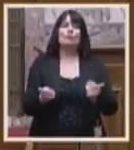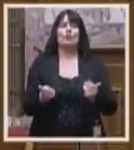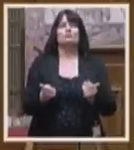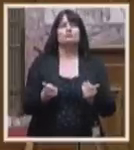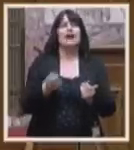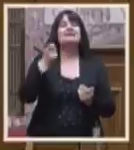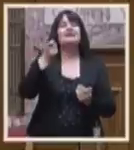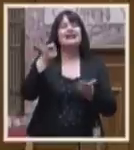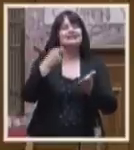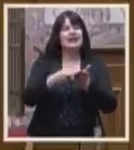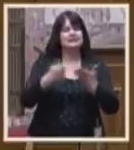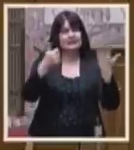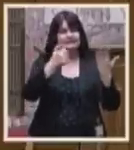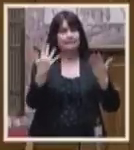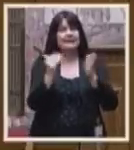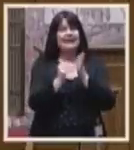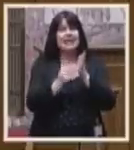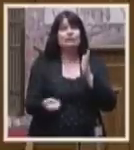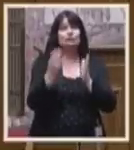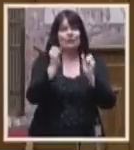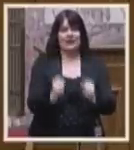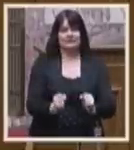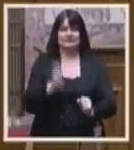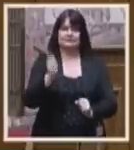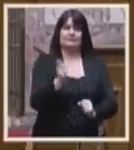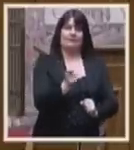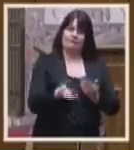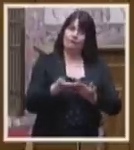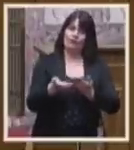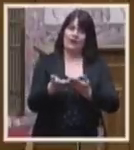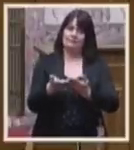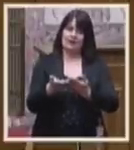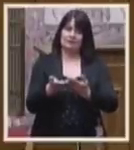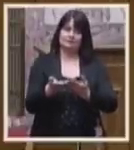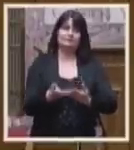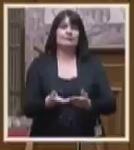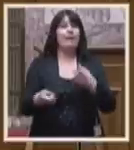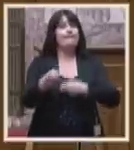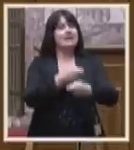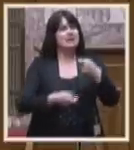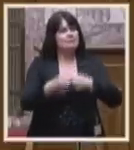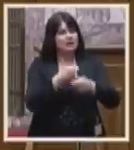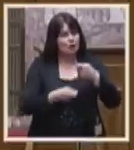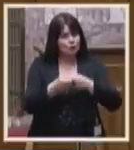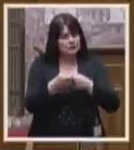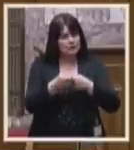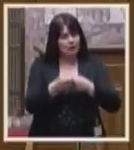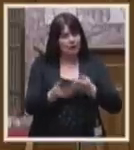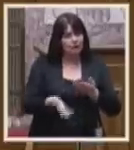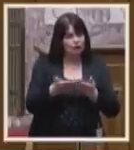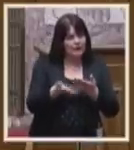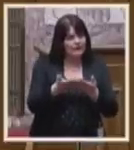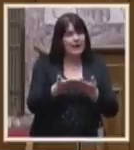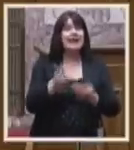νέες 65.000 θέσεις. Στόχος να προωθηθεί η επιχειρηματικότητα, θεσμοθετούμε την